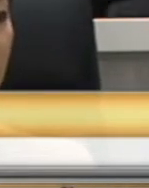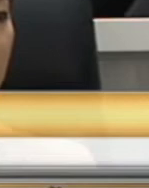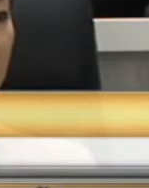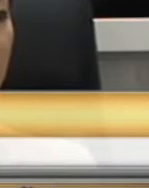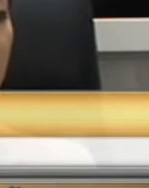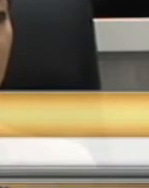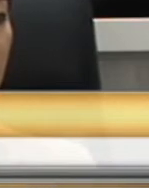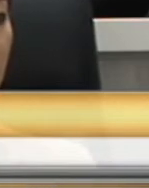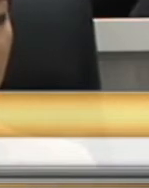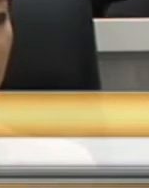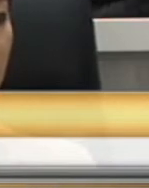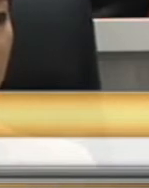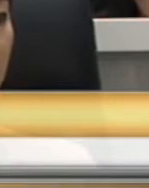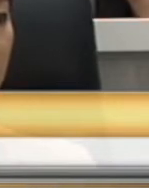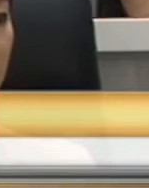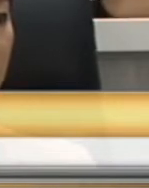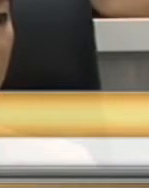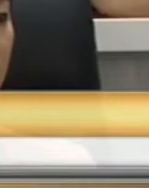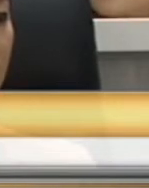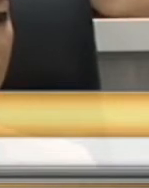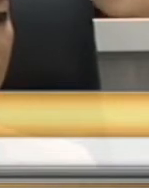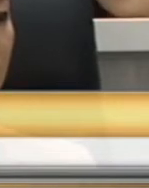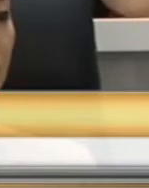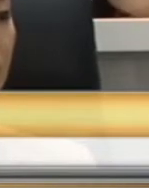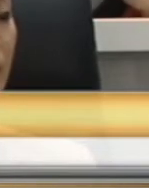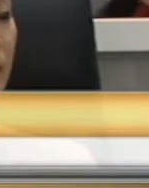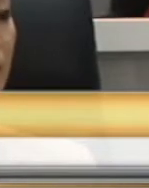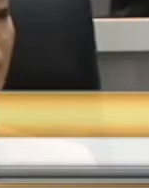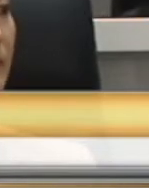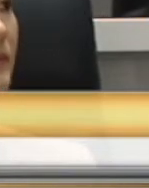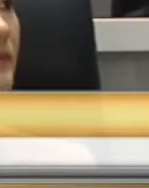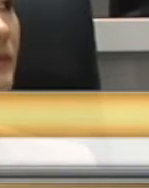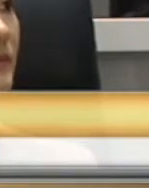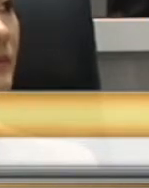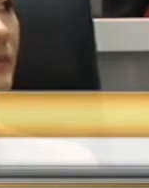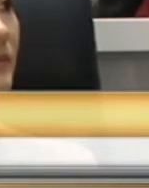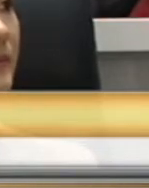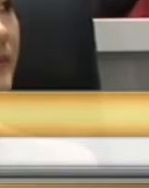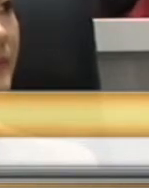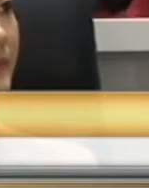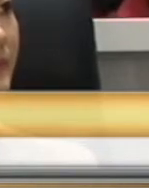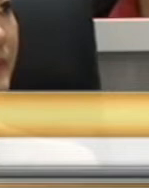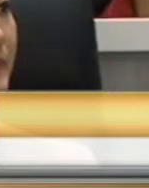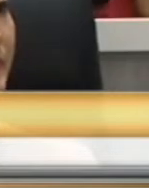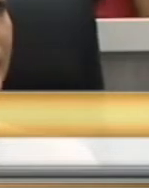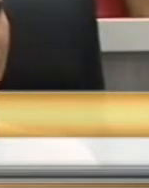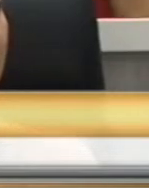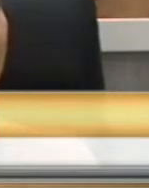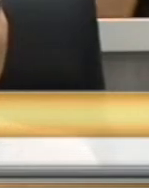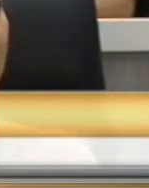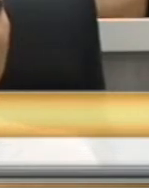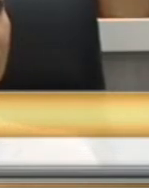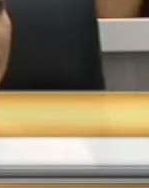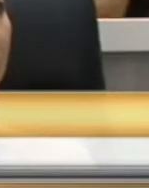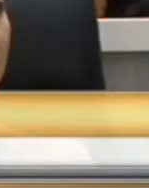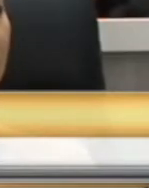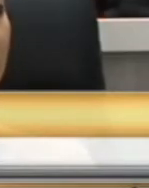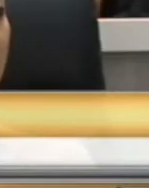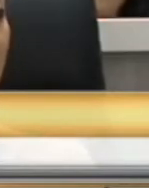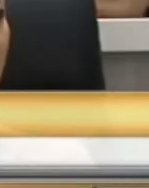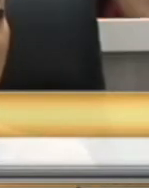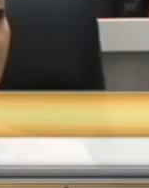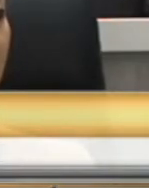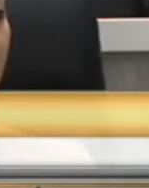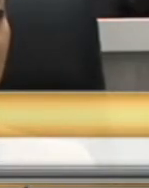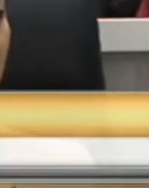เพราะว่าตั้งแต่เป็นผู้แทนราษฎรมาตั้งแต่ปี44ถึงวันนี้นี่ผมกับท่านประธาน